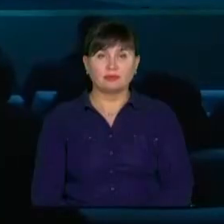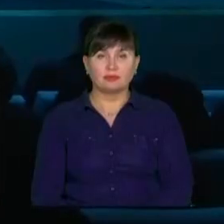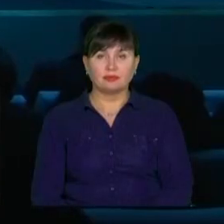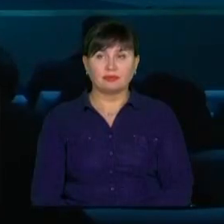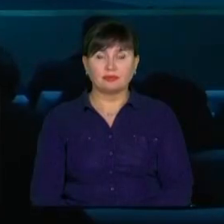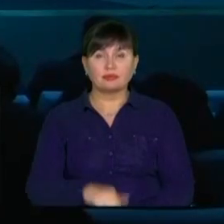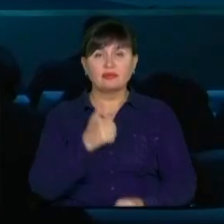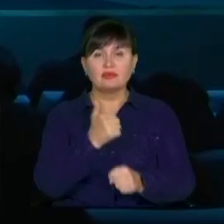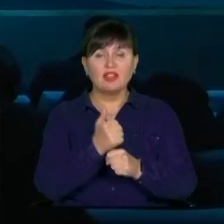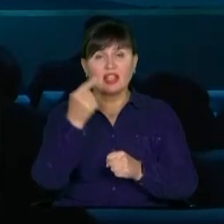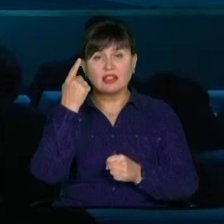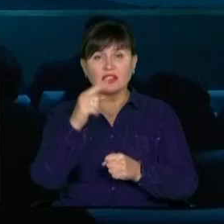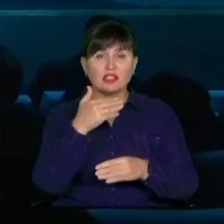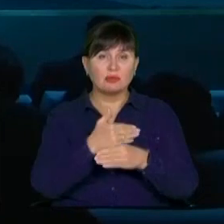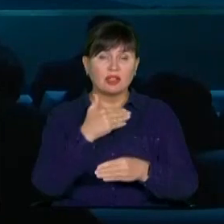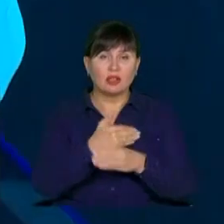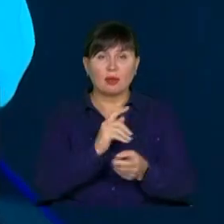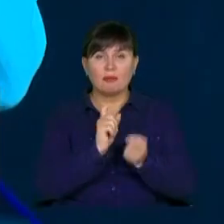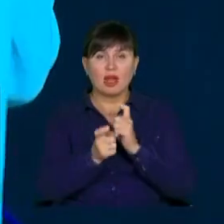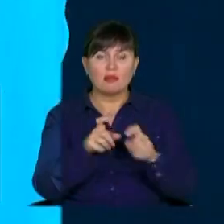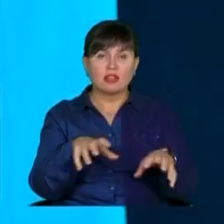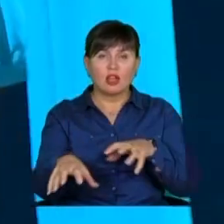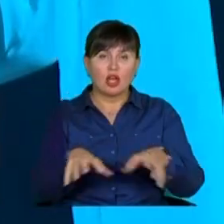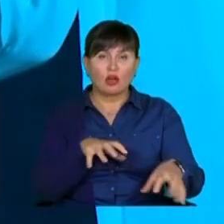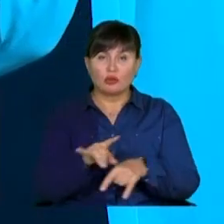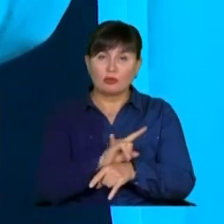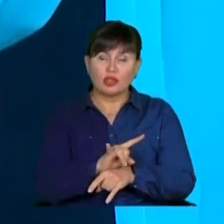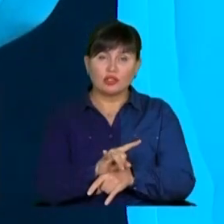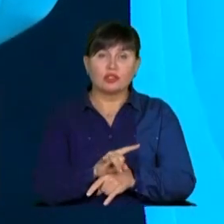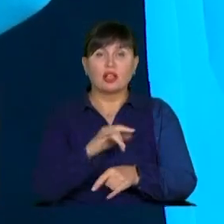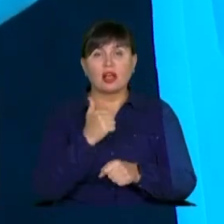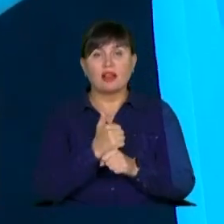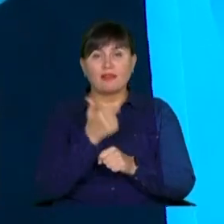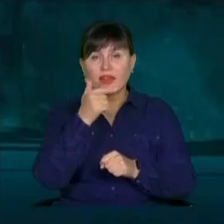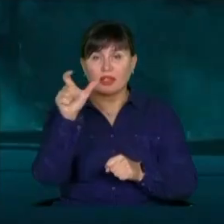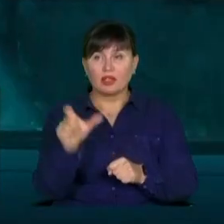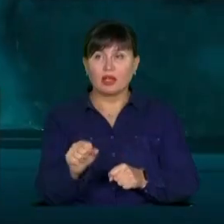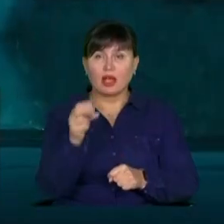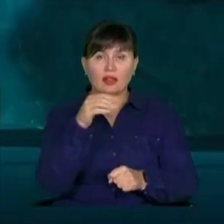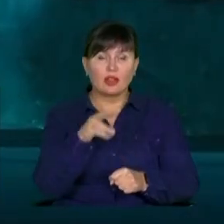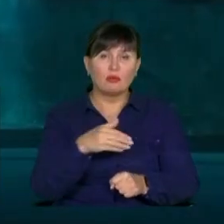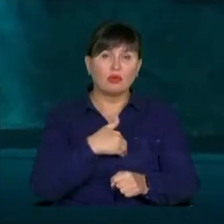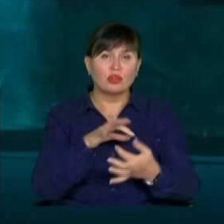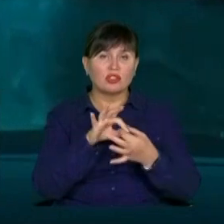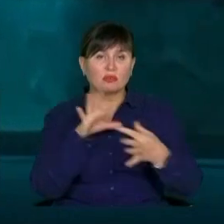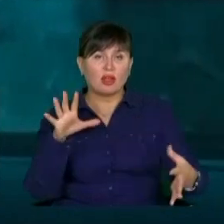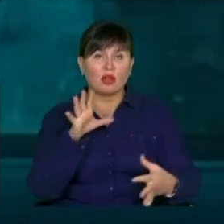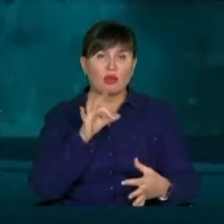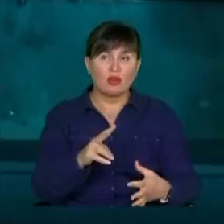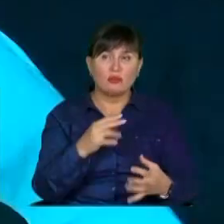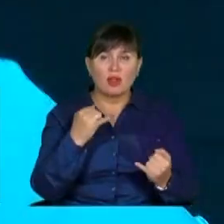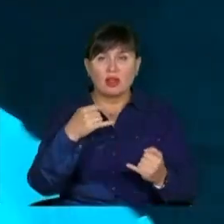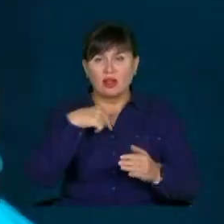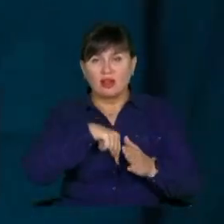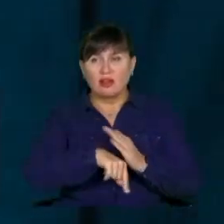основная идея спектакля борьба с коррупцией и мошенничеством главный герой Адам пытается избавить от вредных привычек но